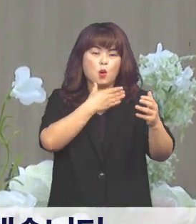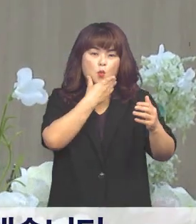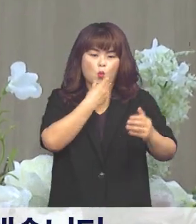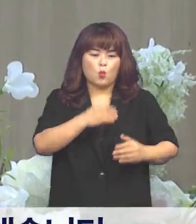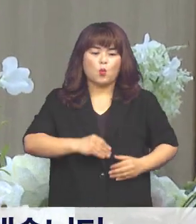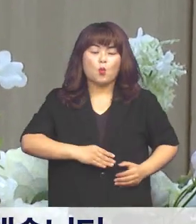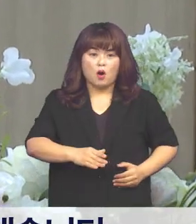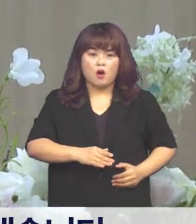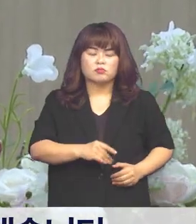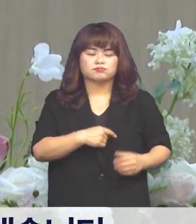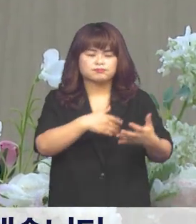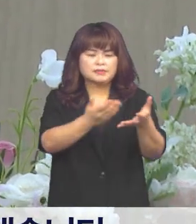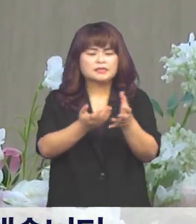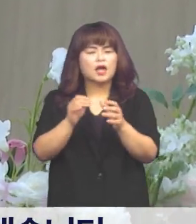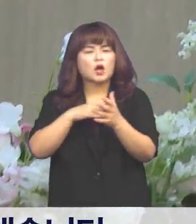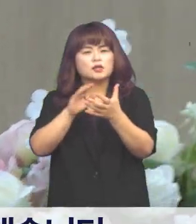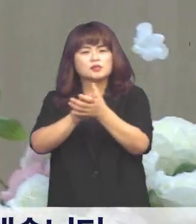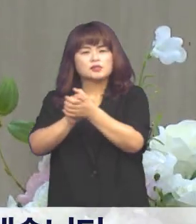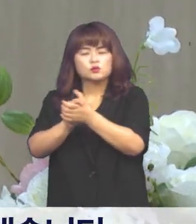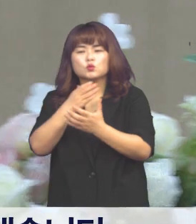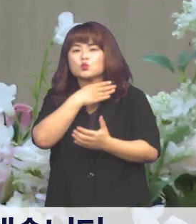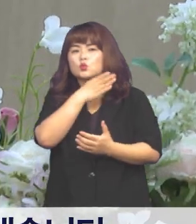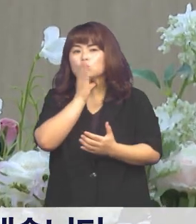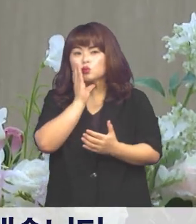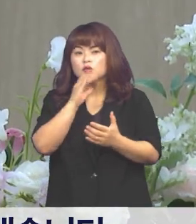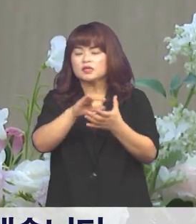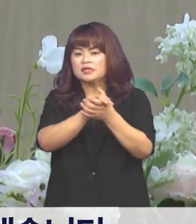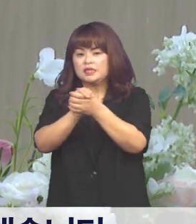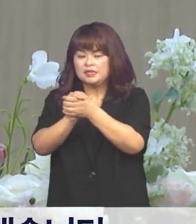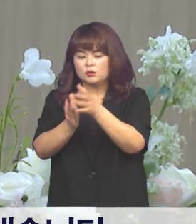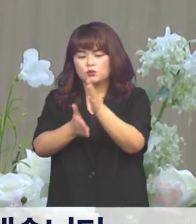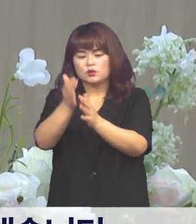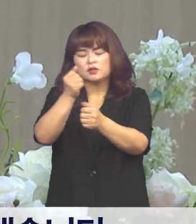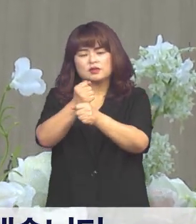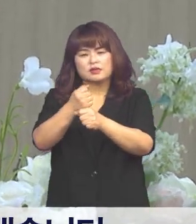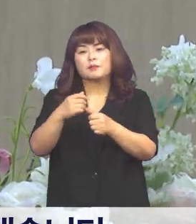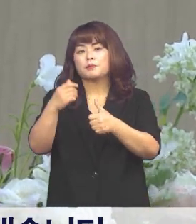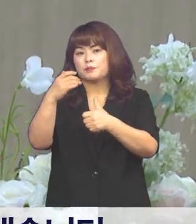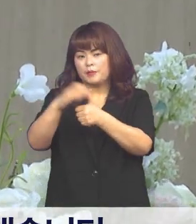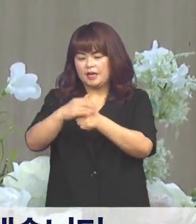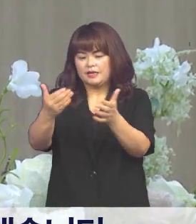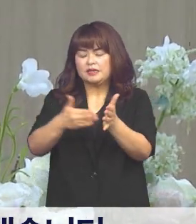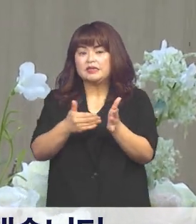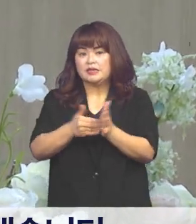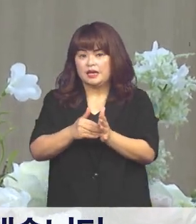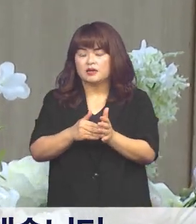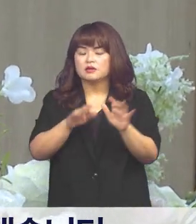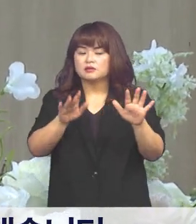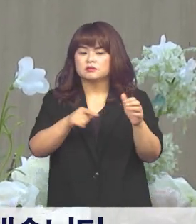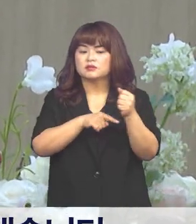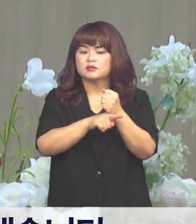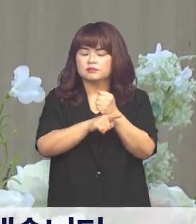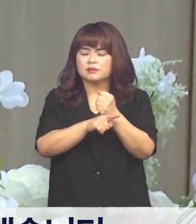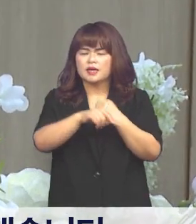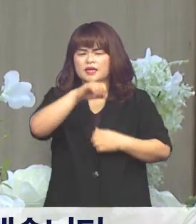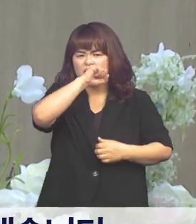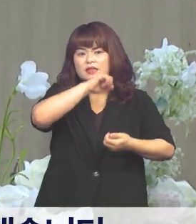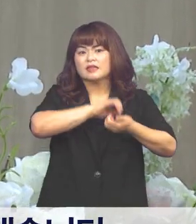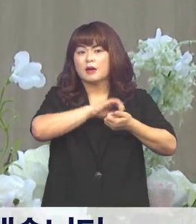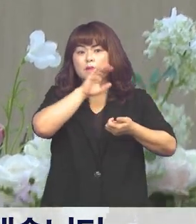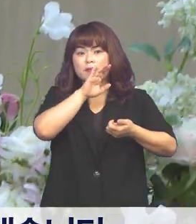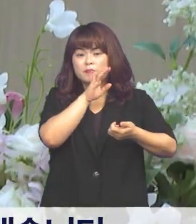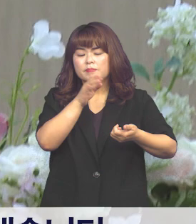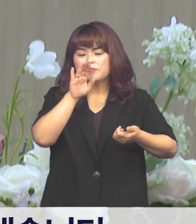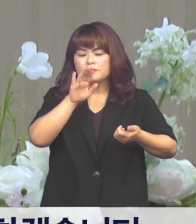세계보건기구 고령 친화도시로 저희가 또 지정이 됐습니다. 그 의미를 잘 살려서 저희들이 예산